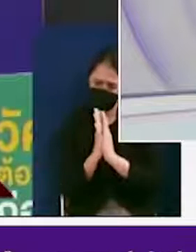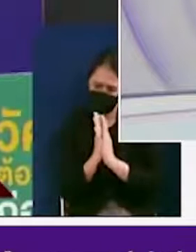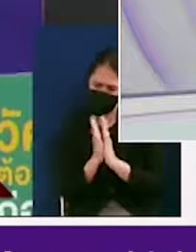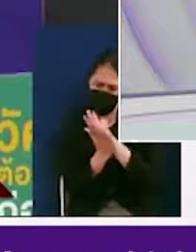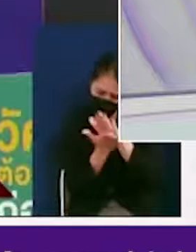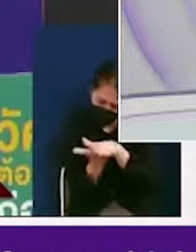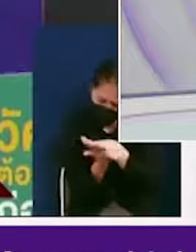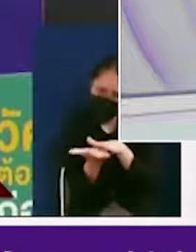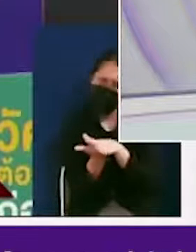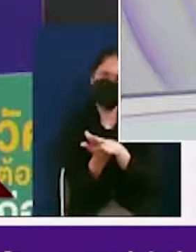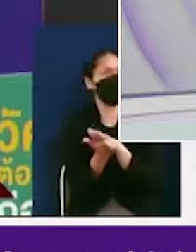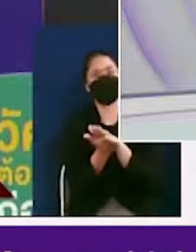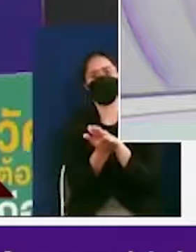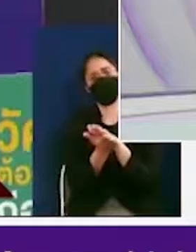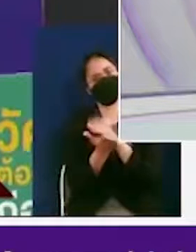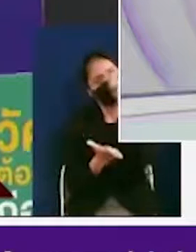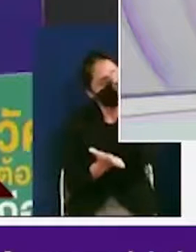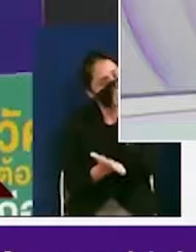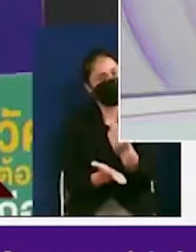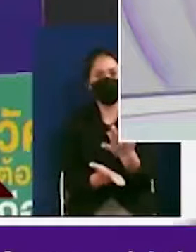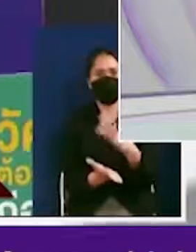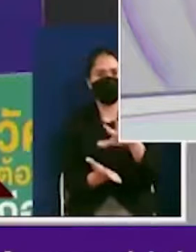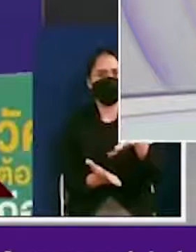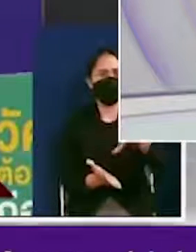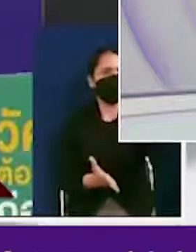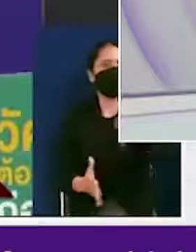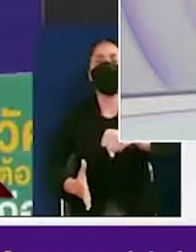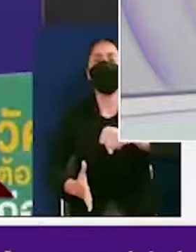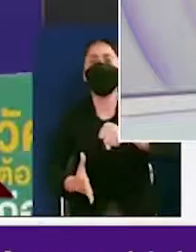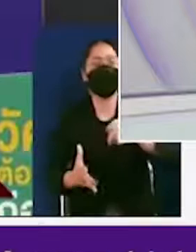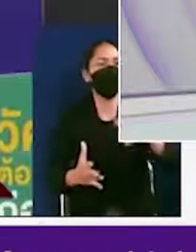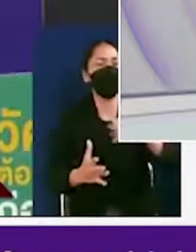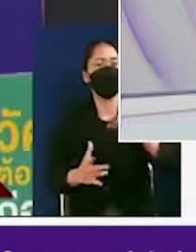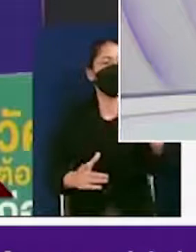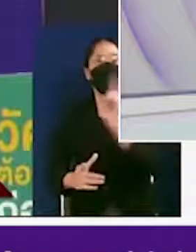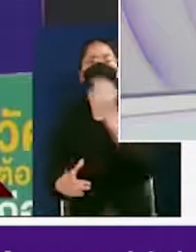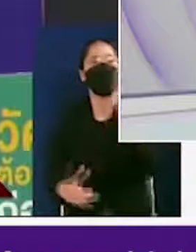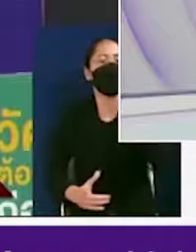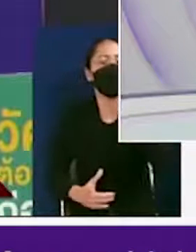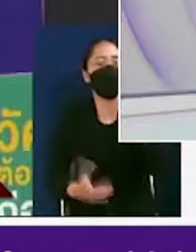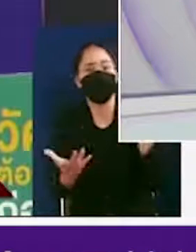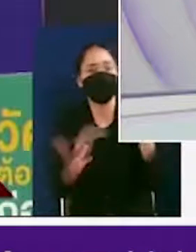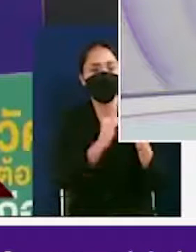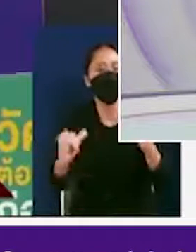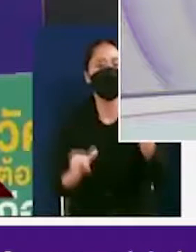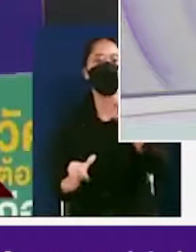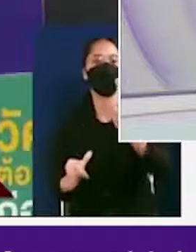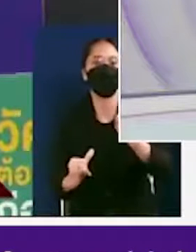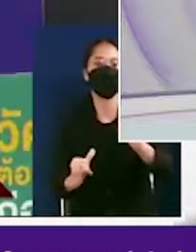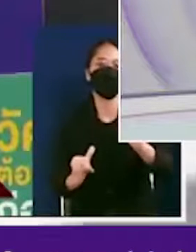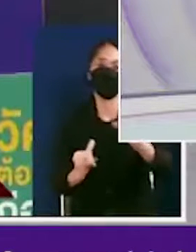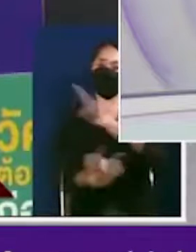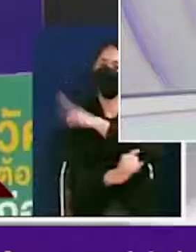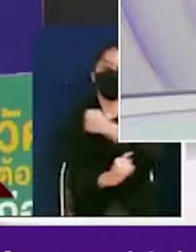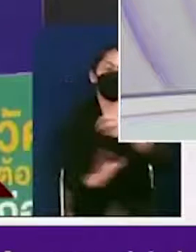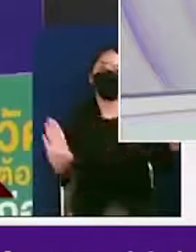าจ่ายตังค์ไปแล้ว ค่ะ นะ ค่ะ ก็จะไปโวยไปกดดันไอ้คนนี้อีกทีนึง นี่แหละเขาก็จะมาโวยวายกันซึ่งการโวยวายนั่นแหละนั่นคือการแสดงให้เห็นว่